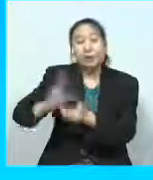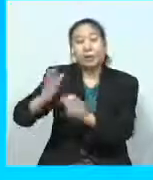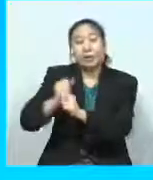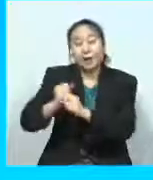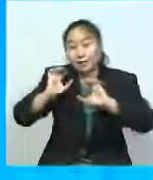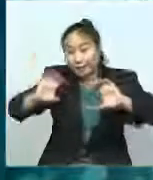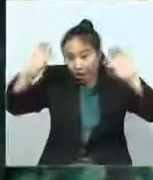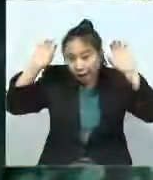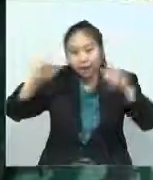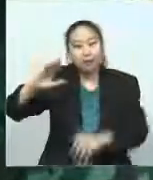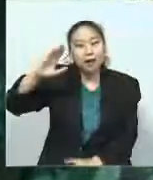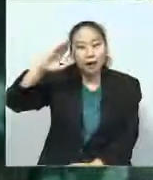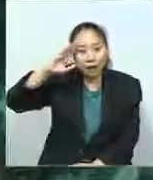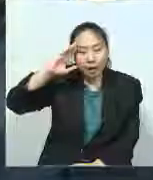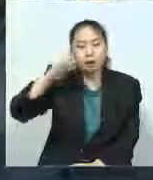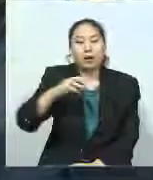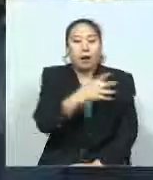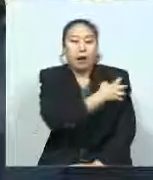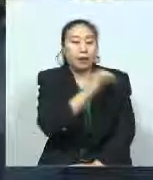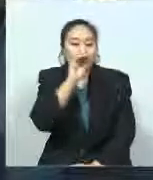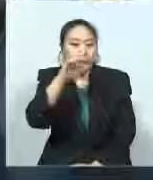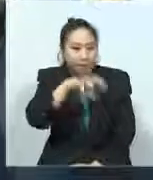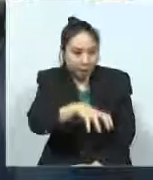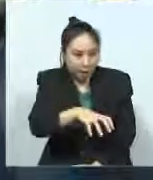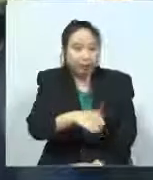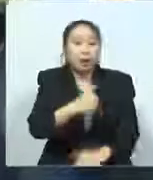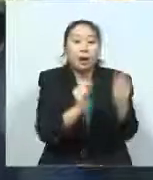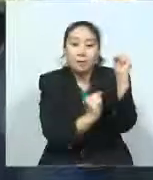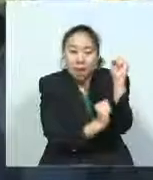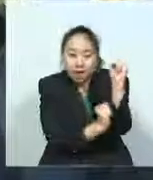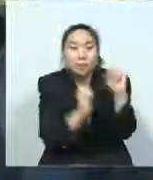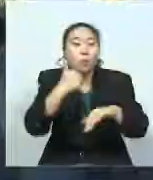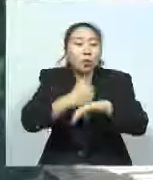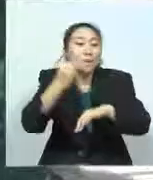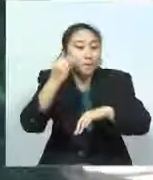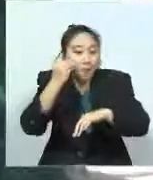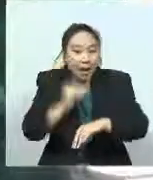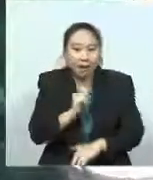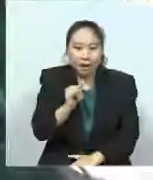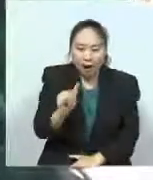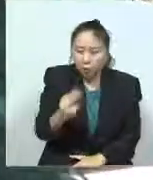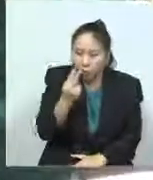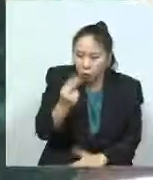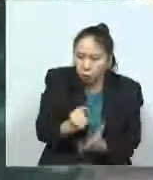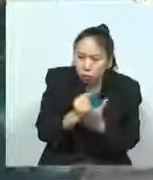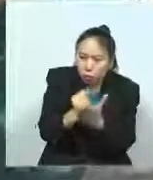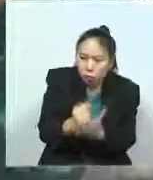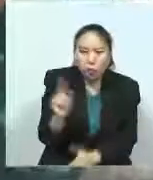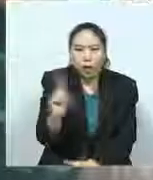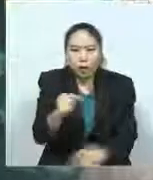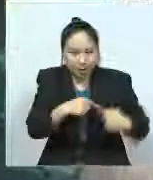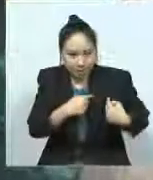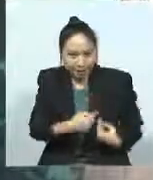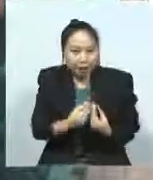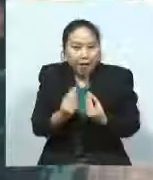ที่2109เทศบาลตำบลหอคำและกำนันผู้ใหญ่บ้านเข้าไปเพื่อที่จะไปดูว่าจะไปช่วยเหลืออะไรได้บ้างไปให้กำ